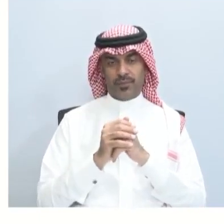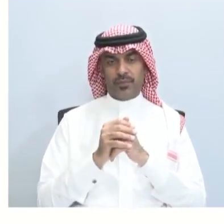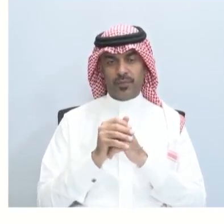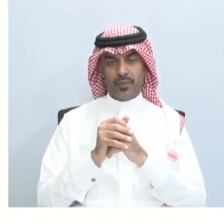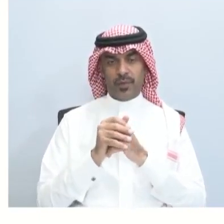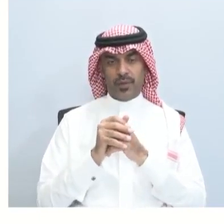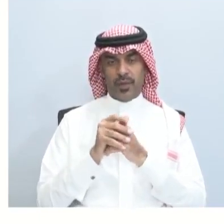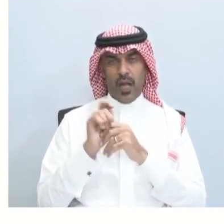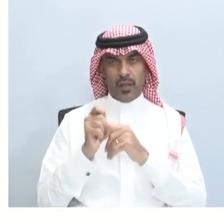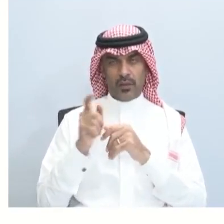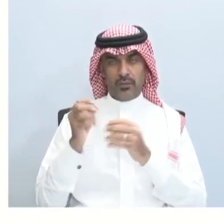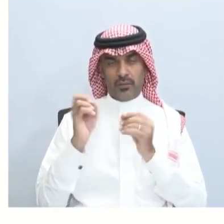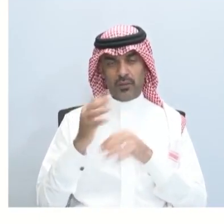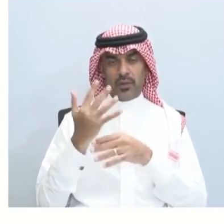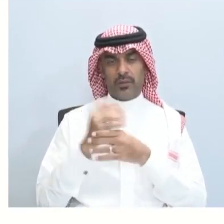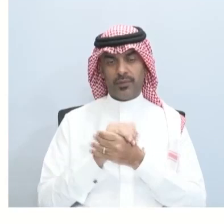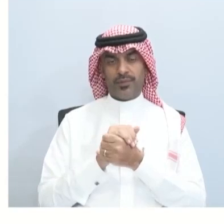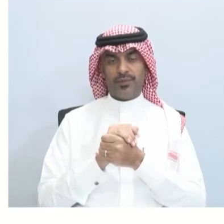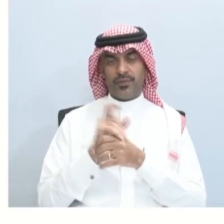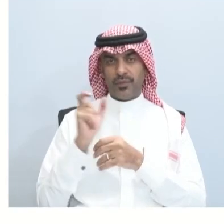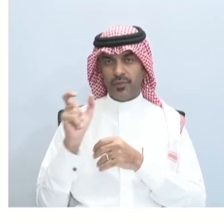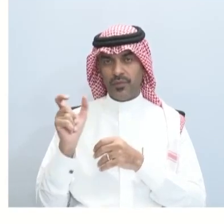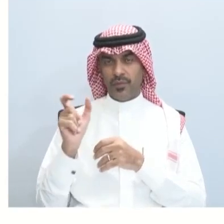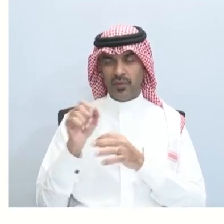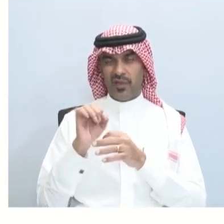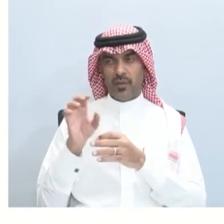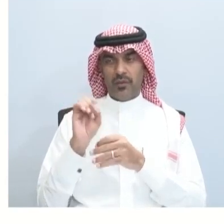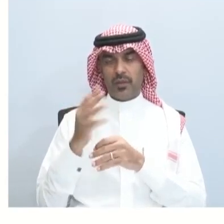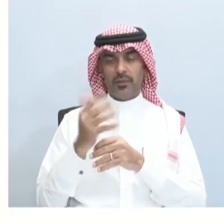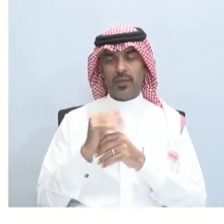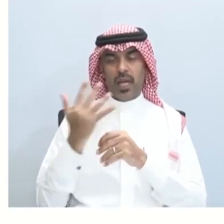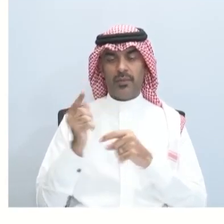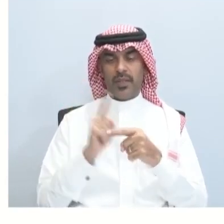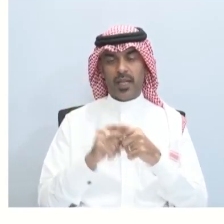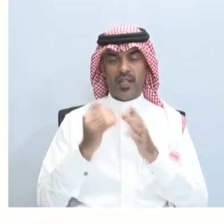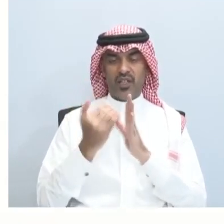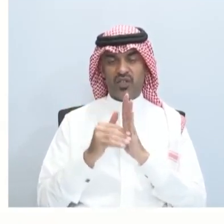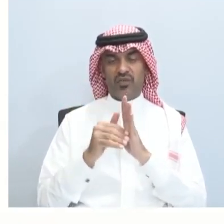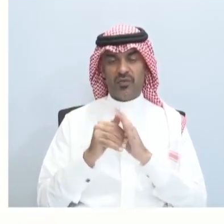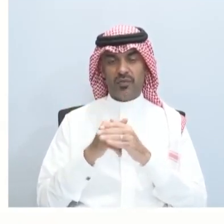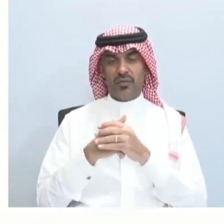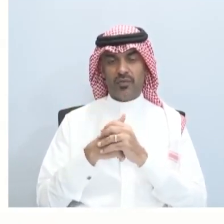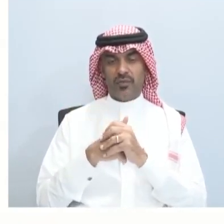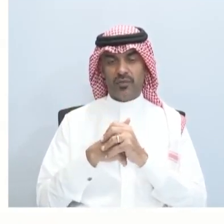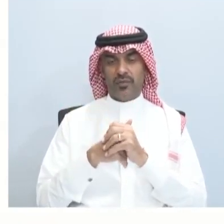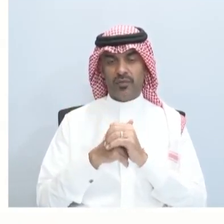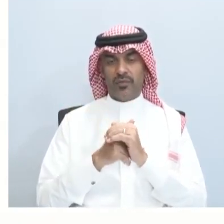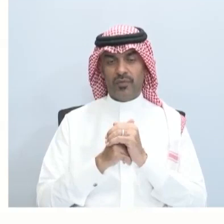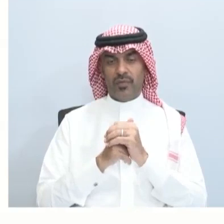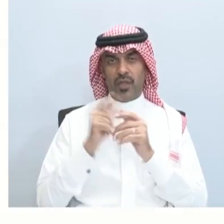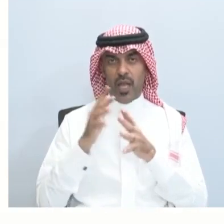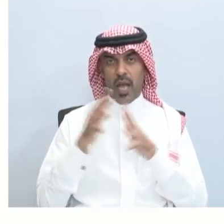هذه هي المتباينه الاصليه نعوض مكان نون بالعدد خمسه خمسه زائد نصف هل هي اكبر من او تساوي